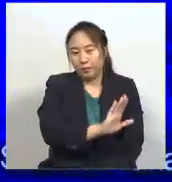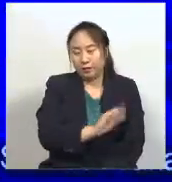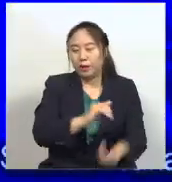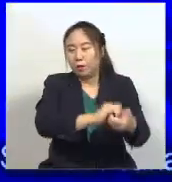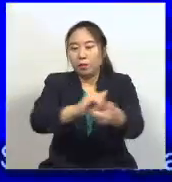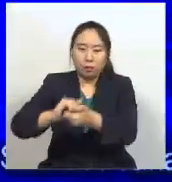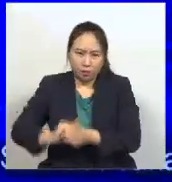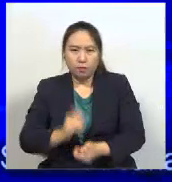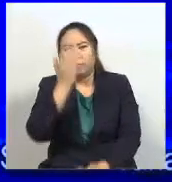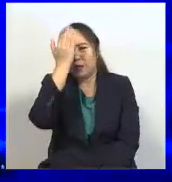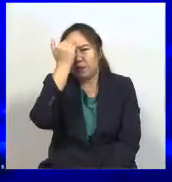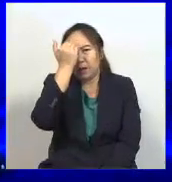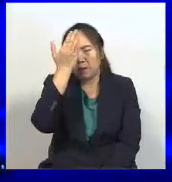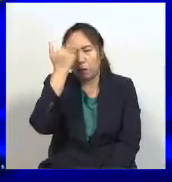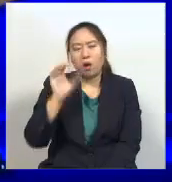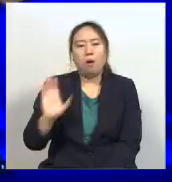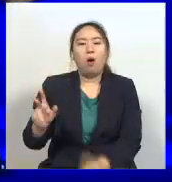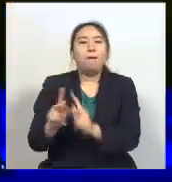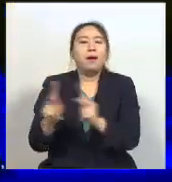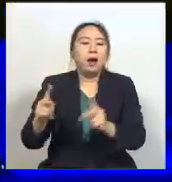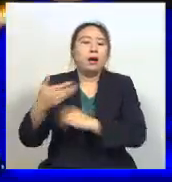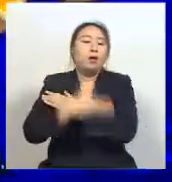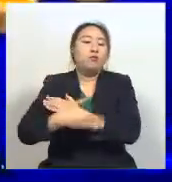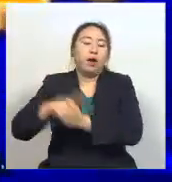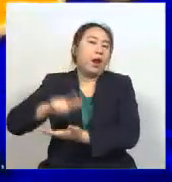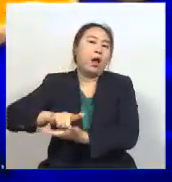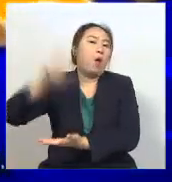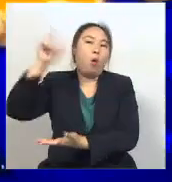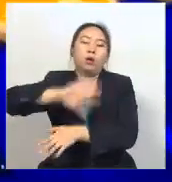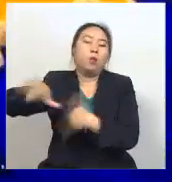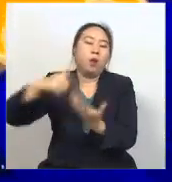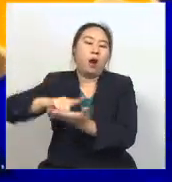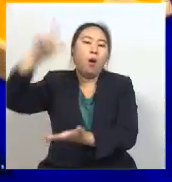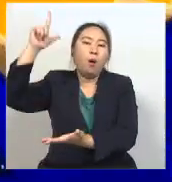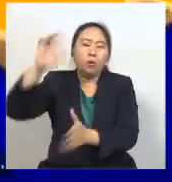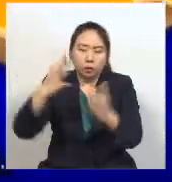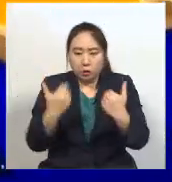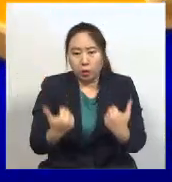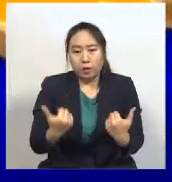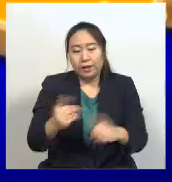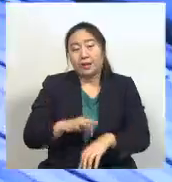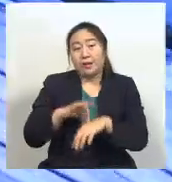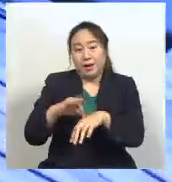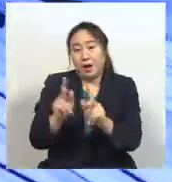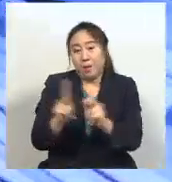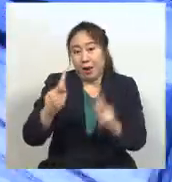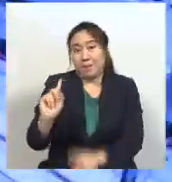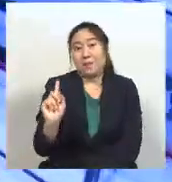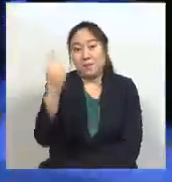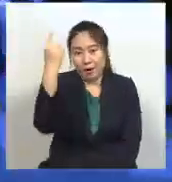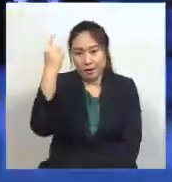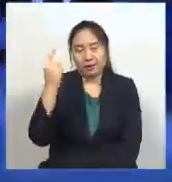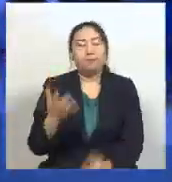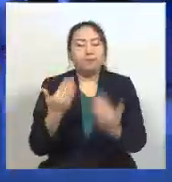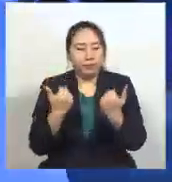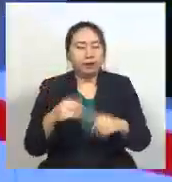ก็พันธมิตรเนื่องจากบอร์ดการรถไฟเนี่ยได้ลาออกยกชุดไปนะคะแต่หลังจากที่มีการแต่งตั้งบอร์ดชุดใหม่ขึ้นมาแล้ว